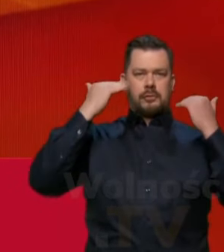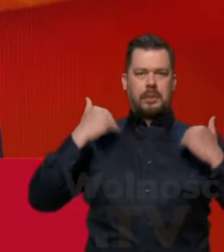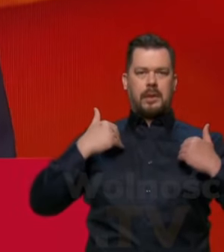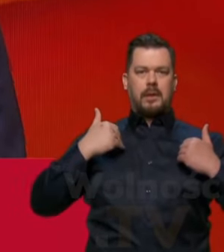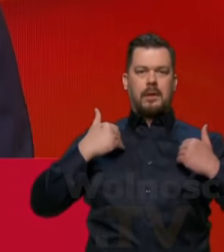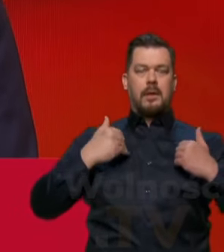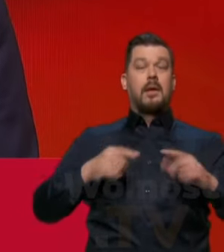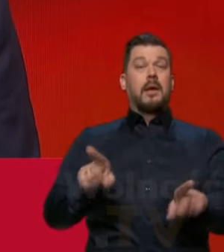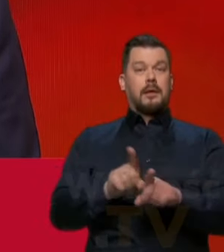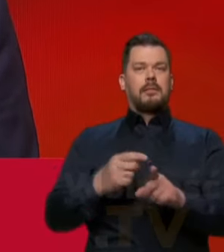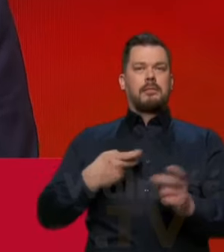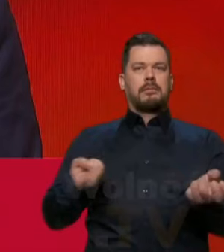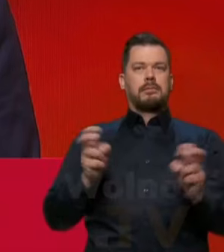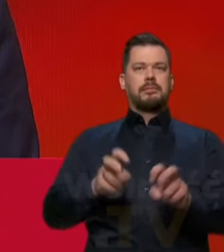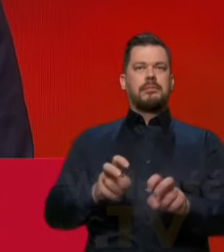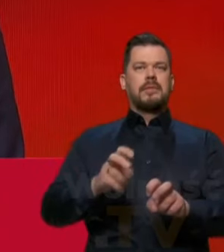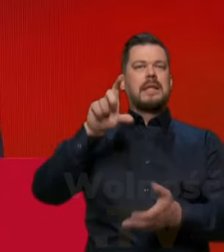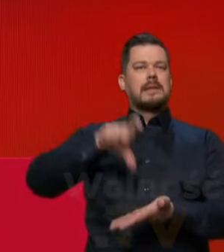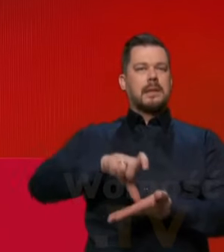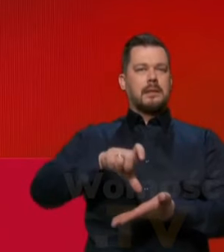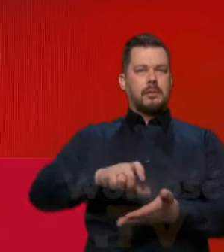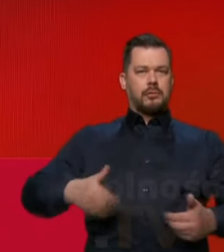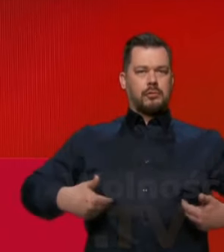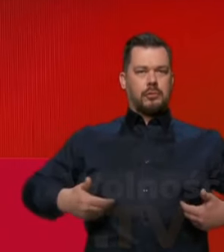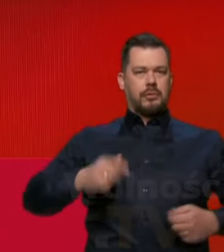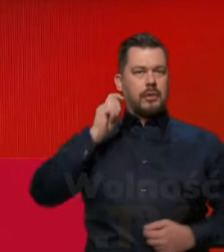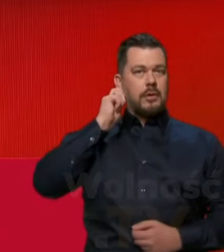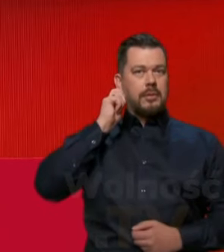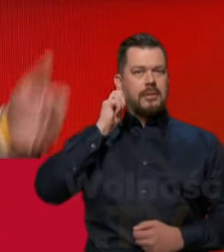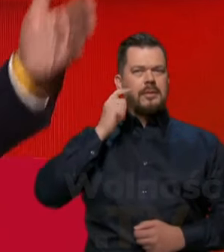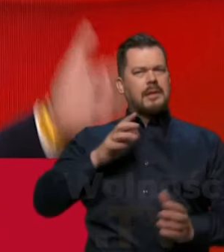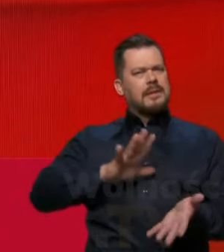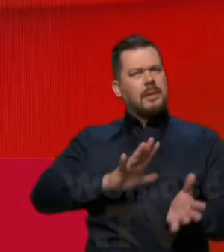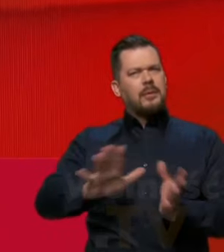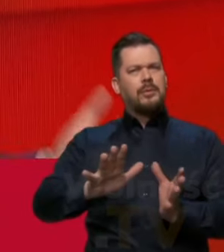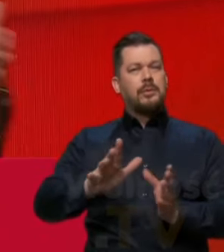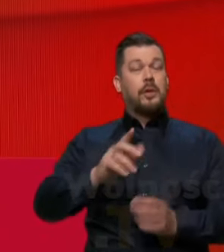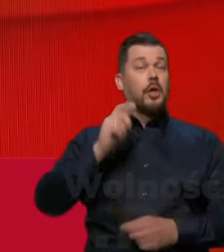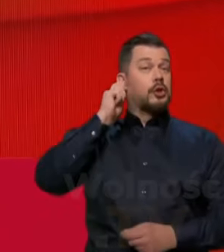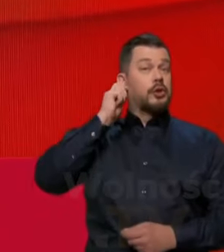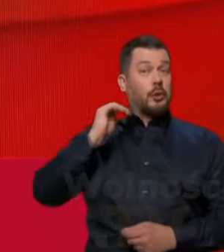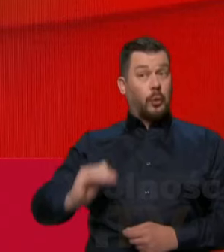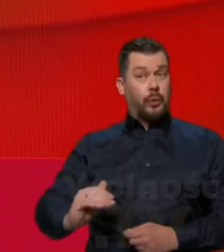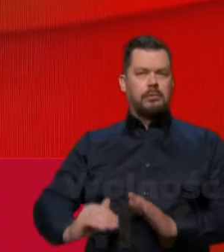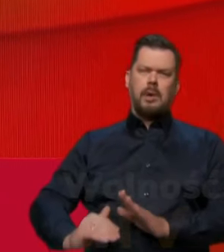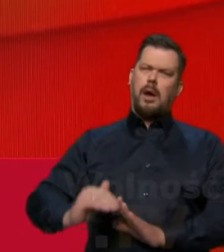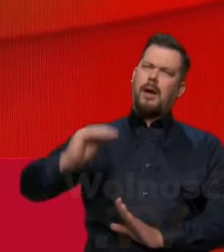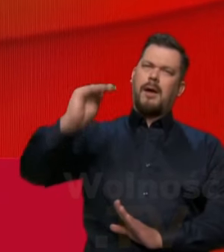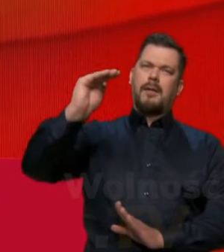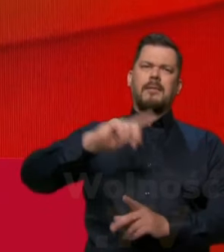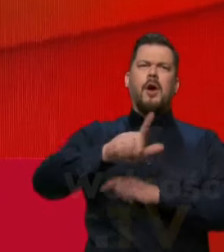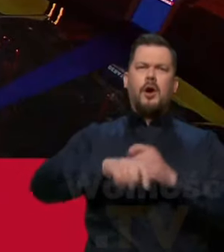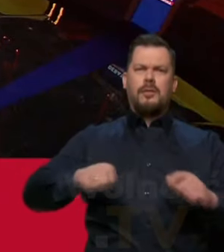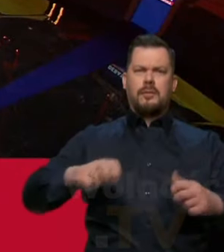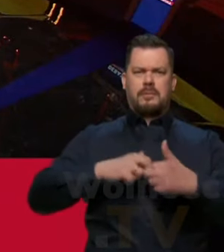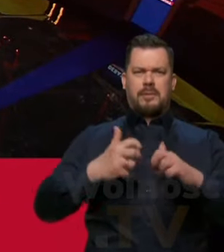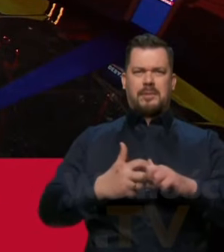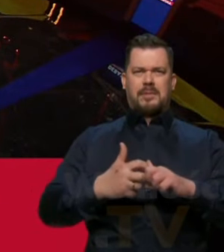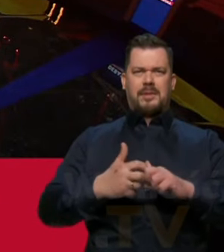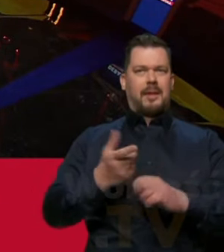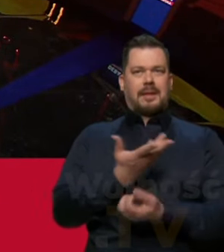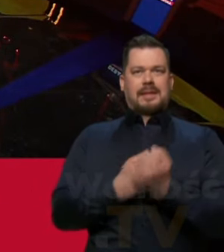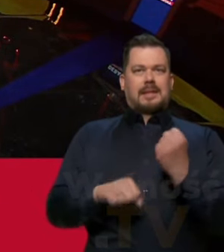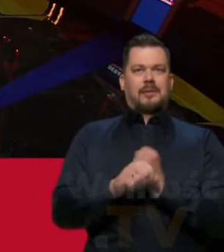również stworzyliśmy specjalne Centrum Zdrowia Kobiet, gdzie zajmujemy się naszymi kobietami od dziewczyny do seniorki. My po prostu rozwiązujemy problemy. Nie